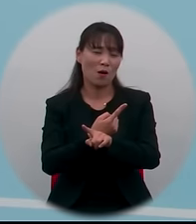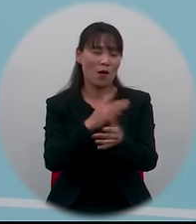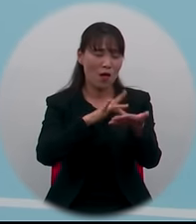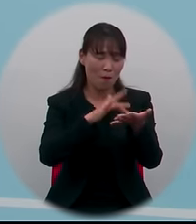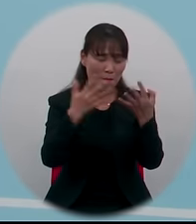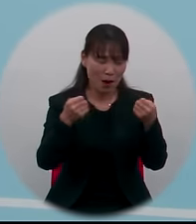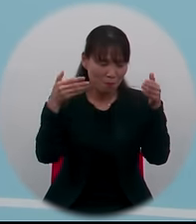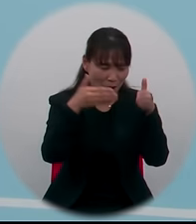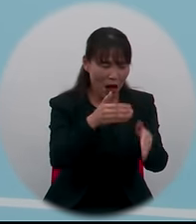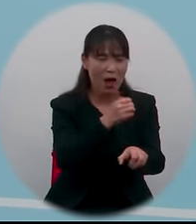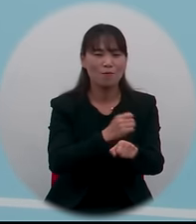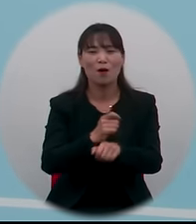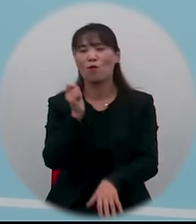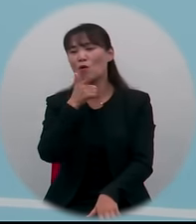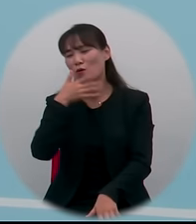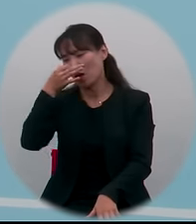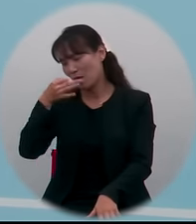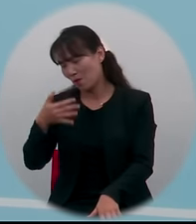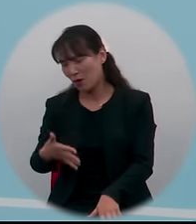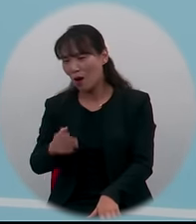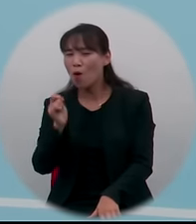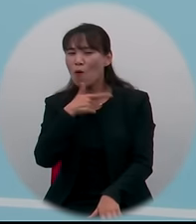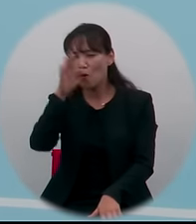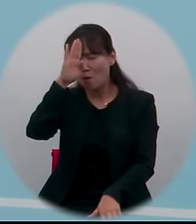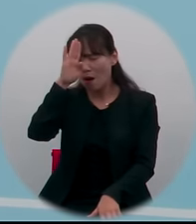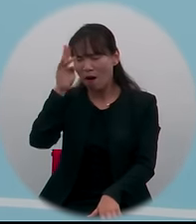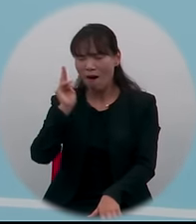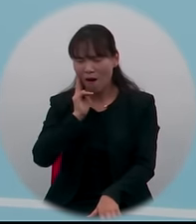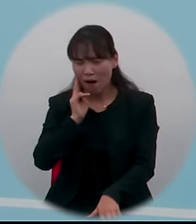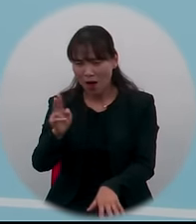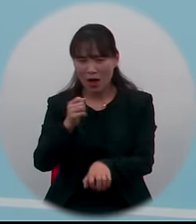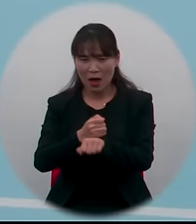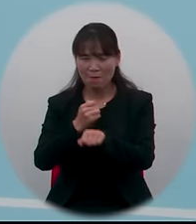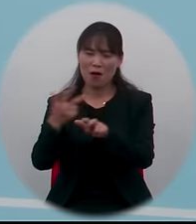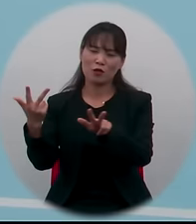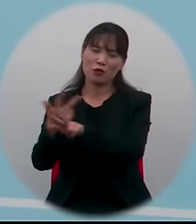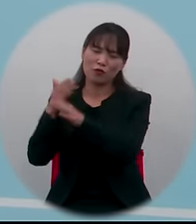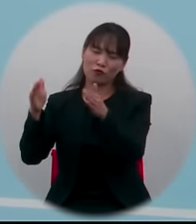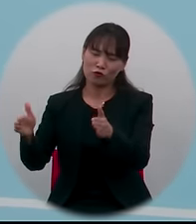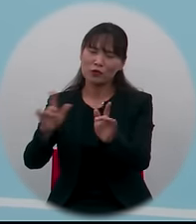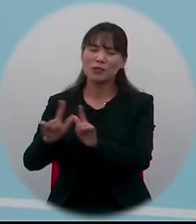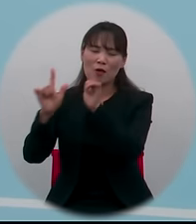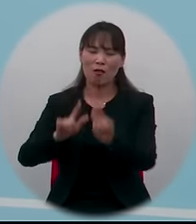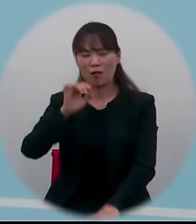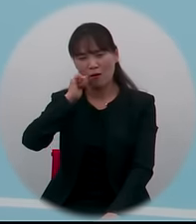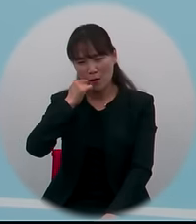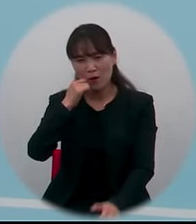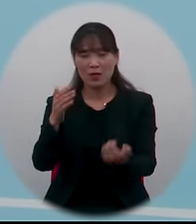할수록 뭐가 힘들어지는 월요일이 힘들어져요 월요병이 심해지면 심해질수록 그다음 주를 감당하기가